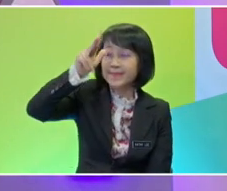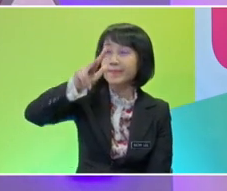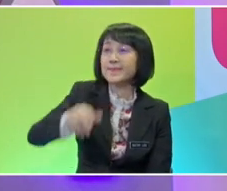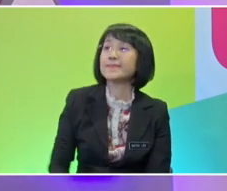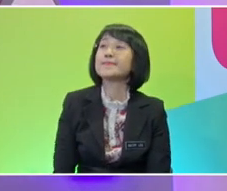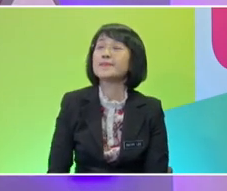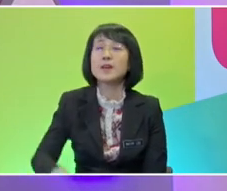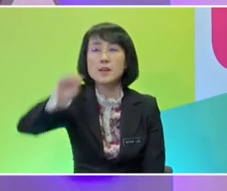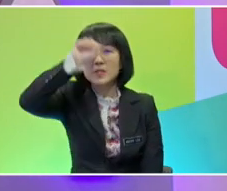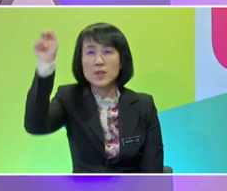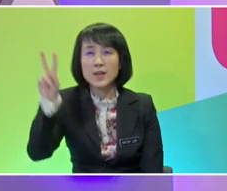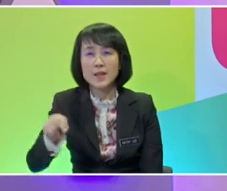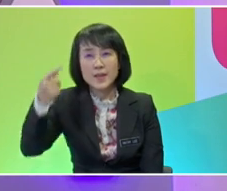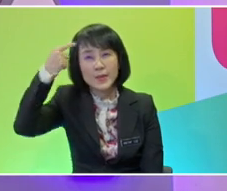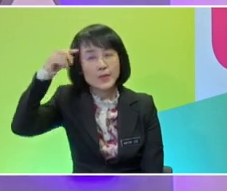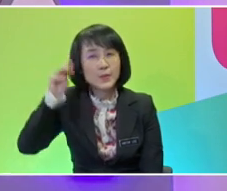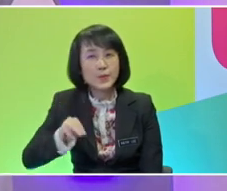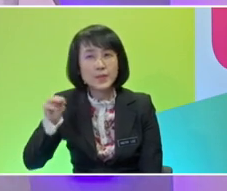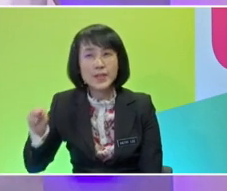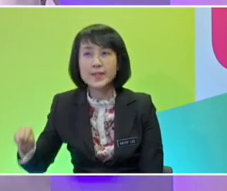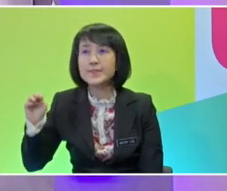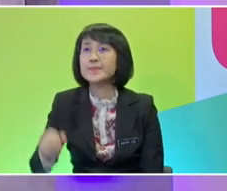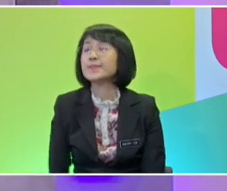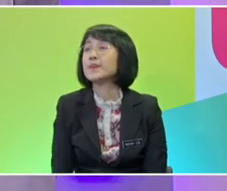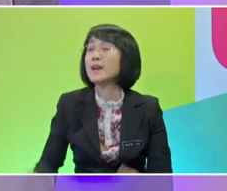untuk murid di atas kalian